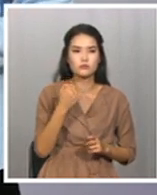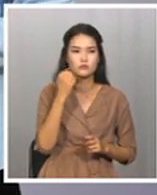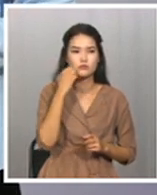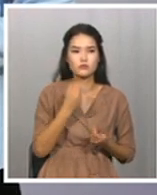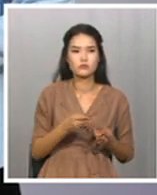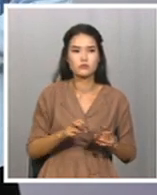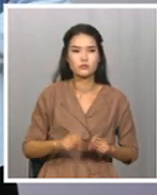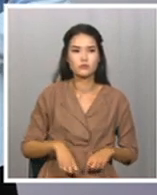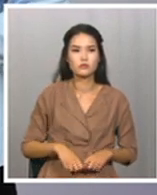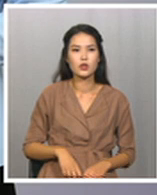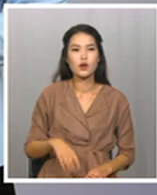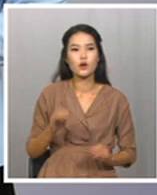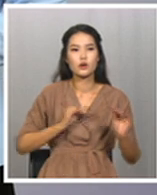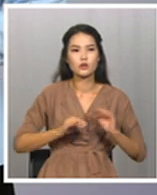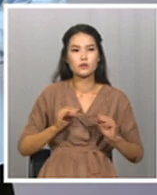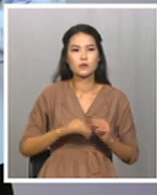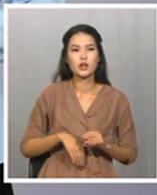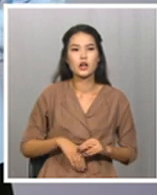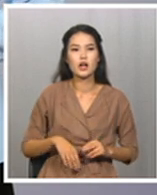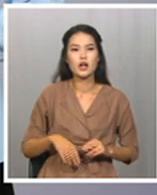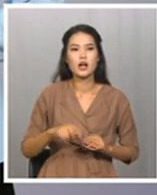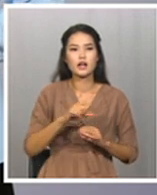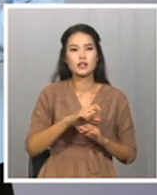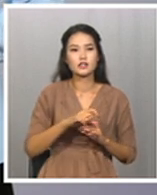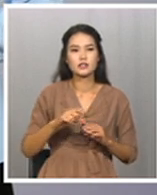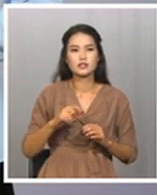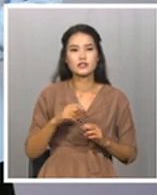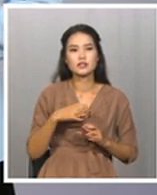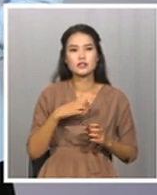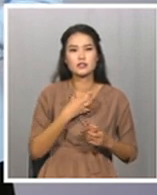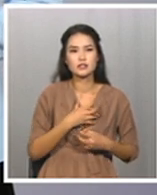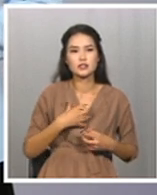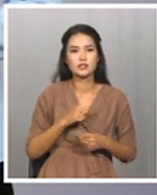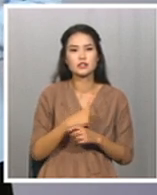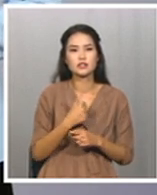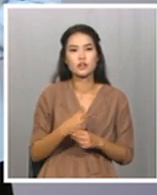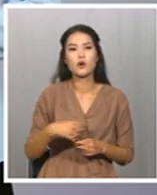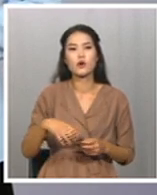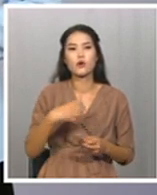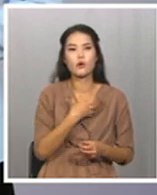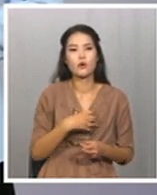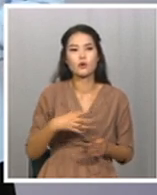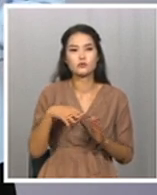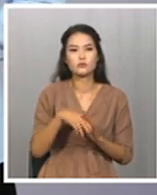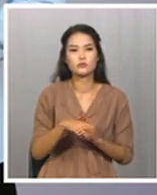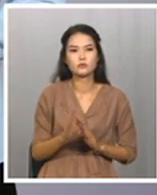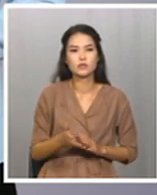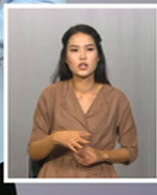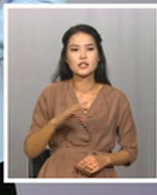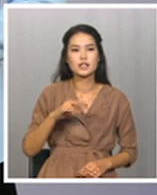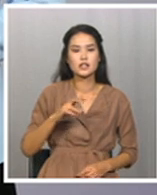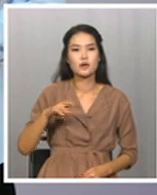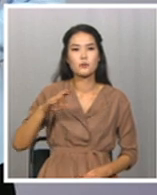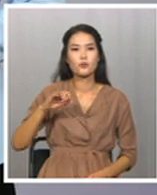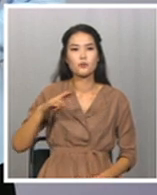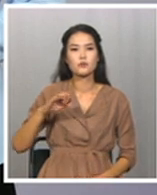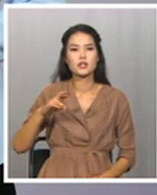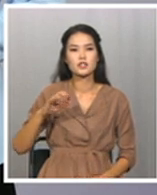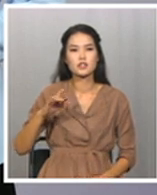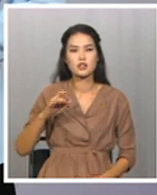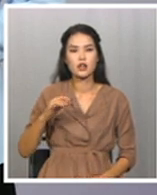арналған. Құрылымы – кіріспе негізгі қорытынды бөлімнен тұрады. Стилі –